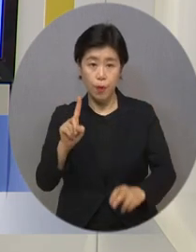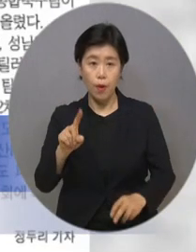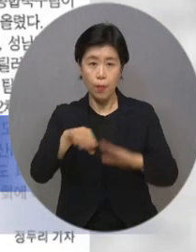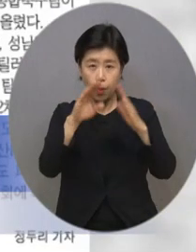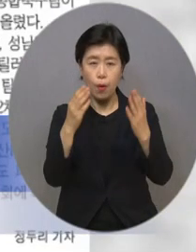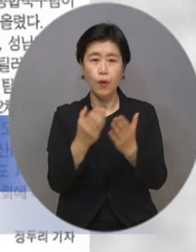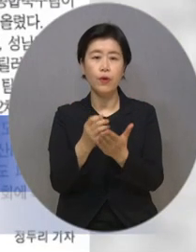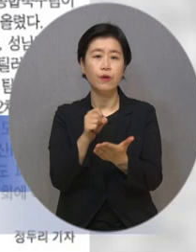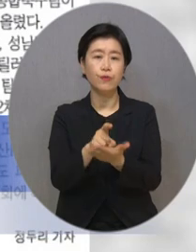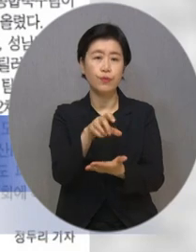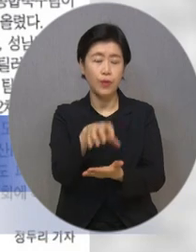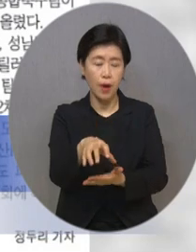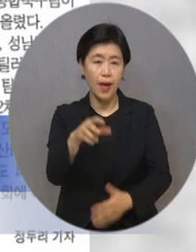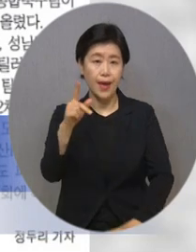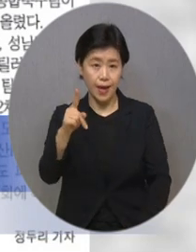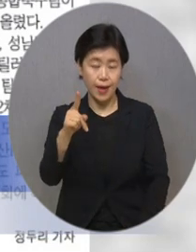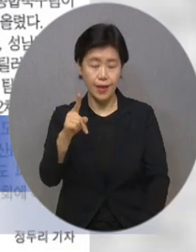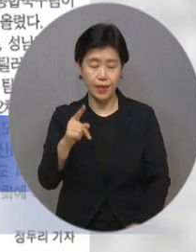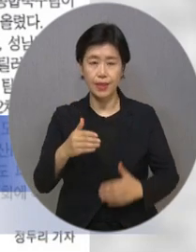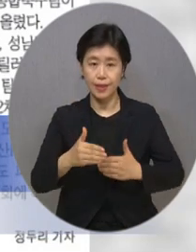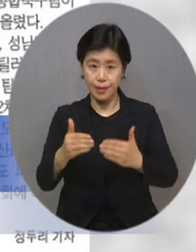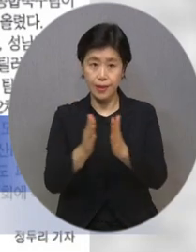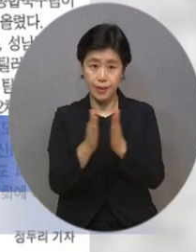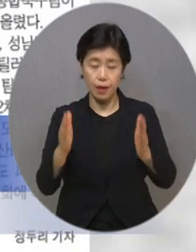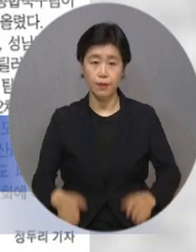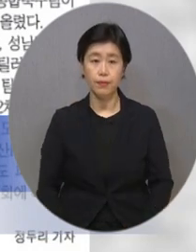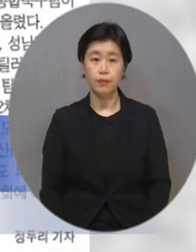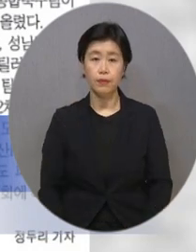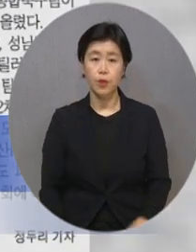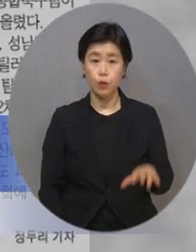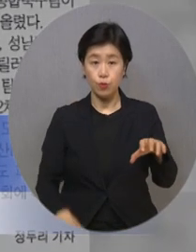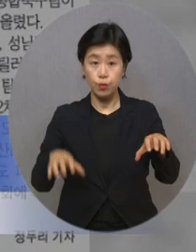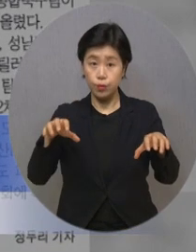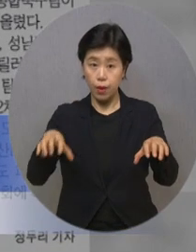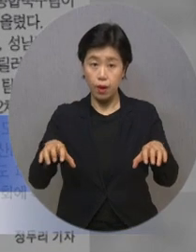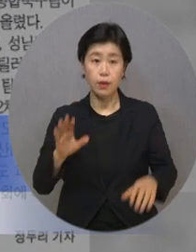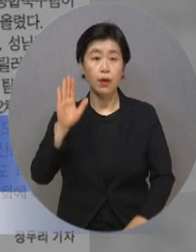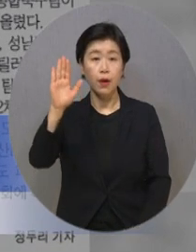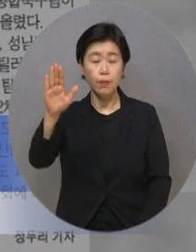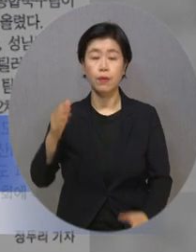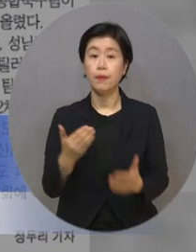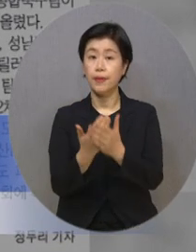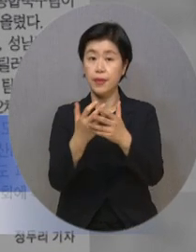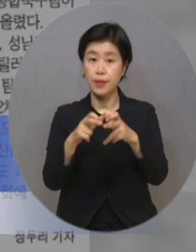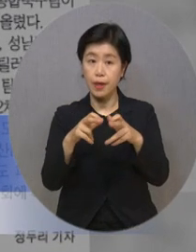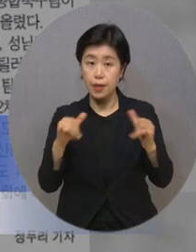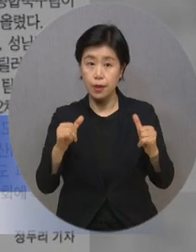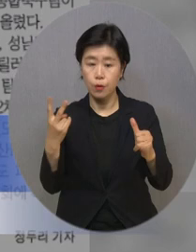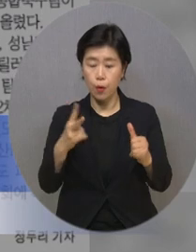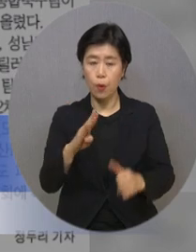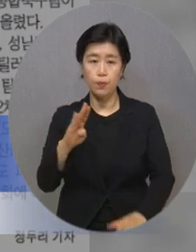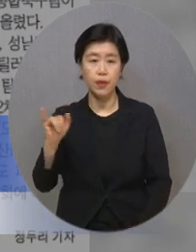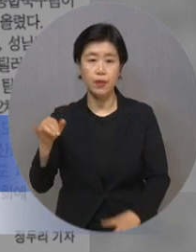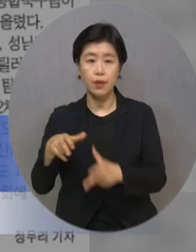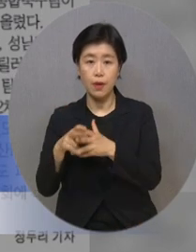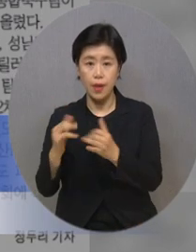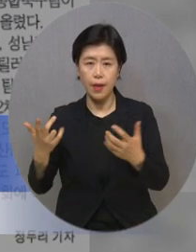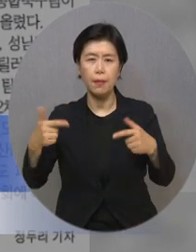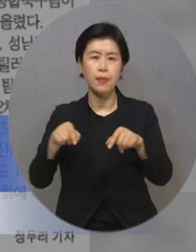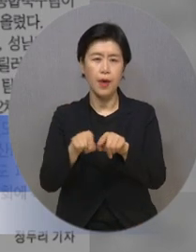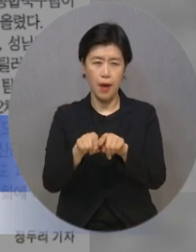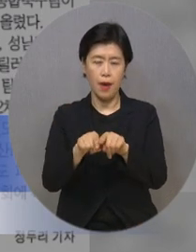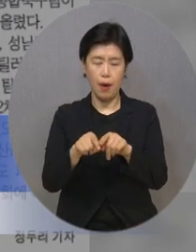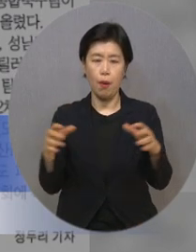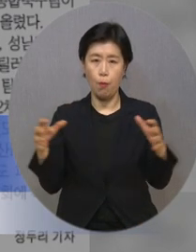가졌습니다 금번 발대식을 시작으로 두 기간은 앞으로 발달장애인과 비장애인이 함께하는 축구 지원과